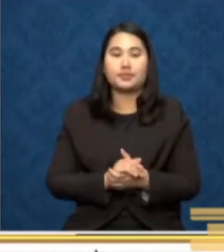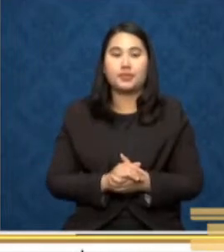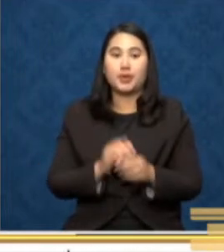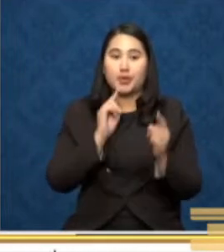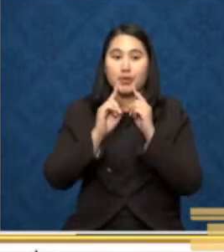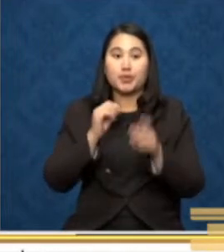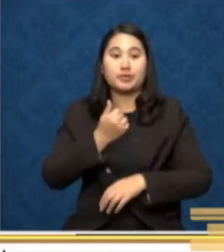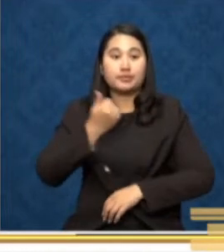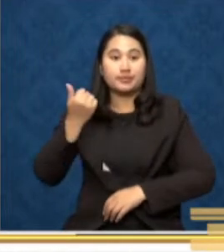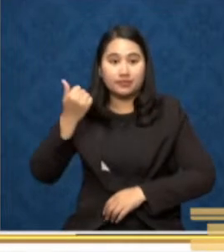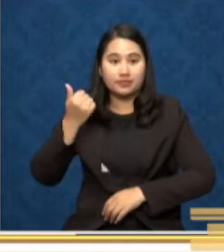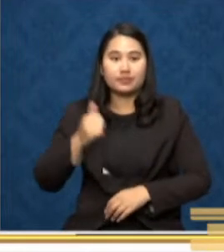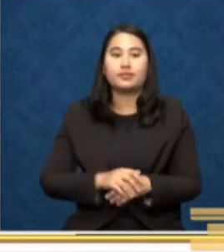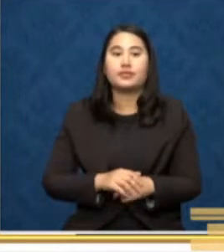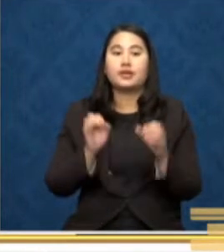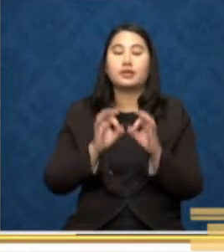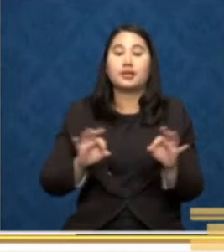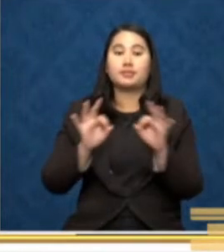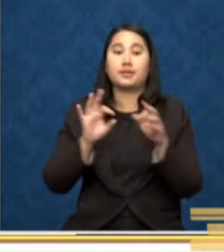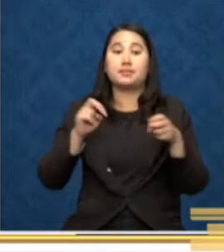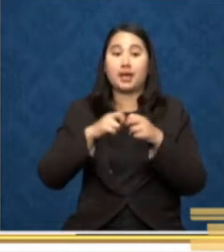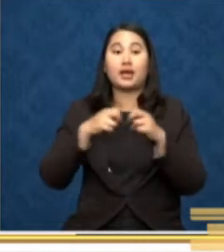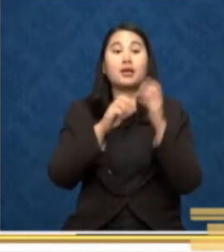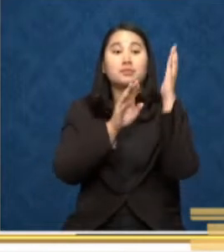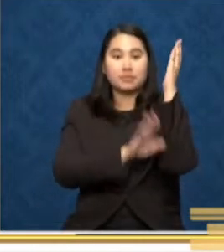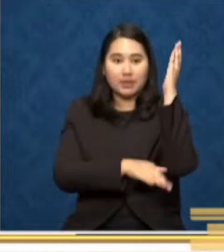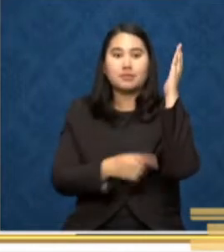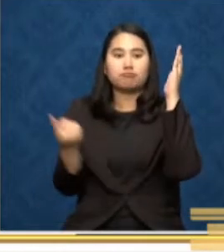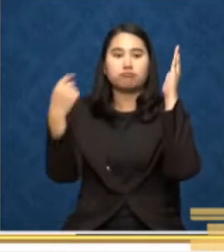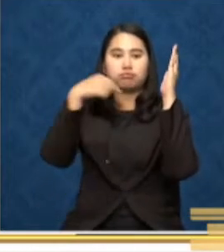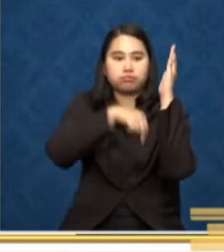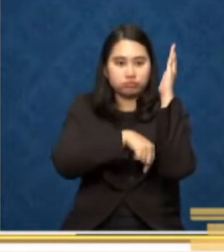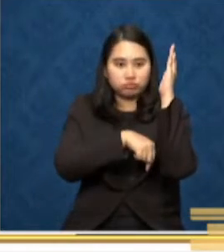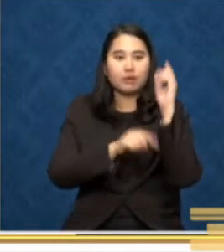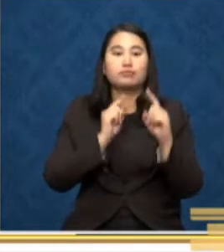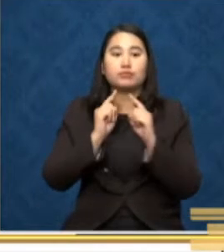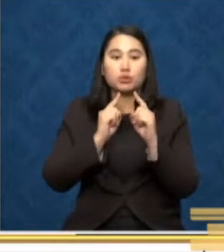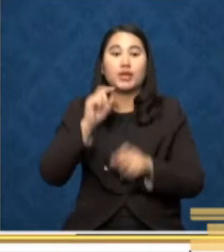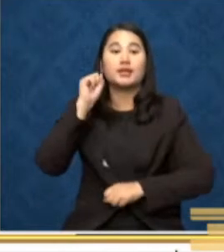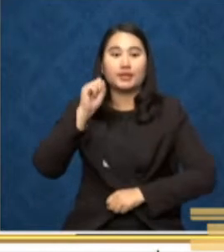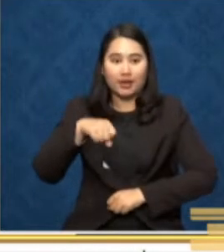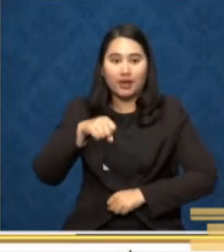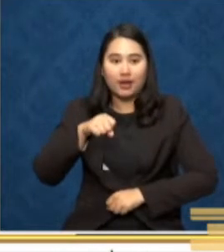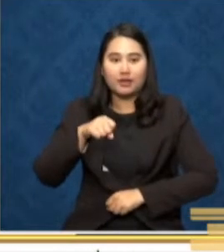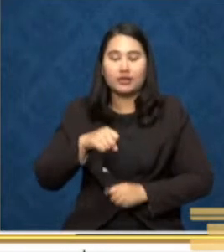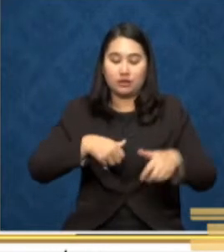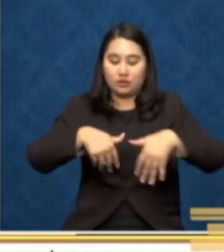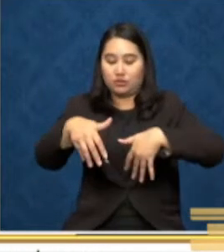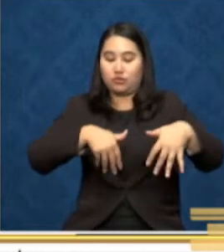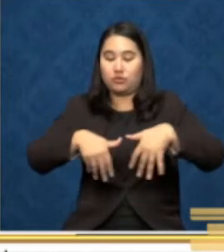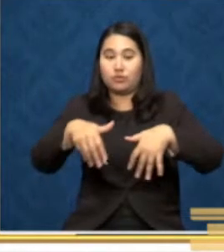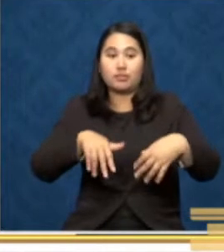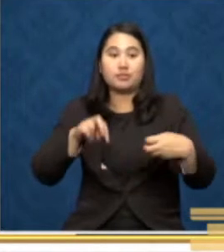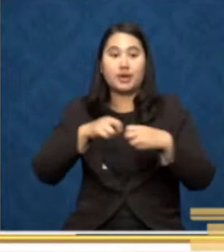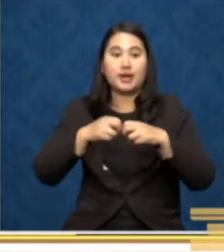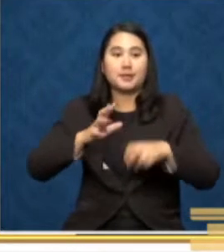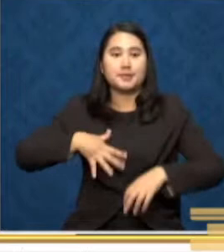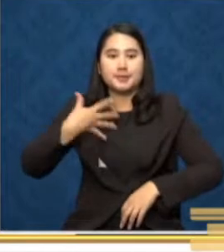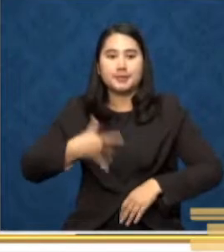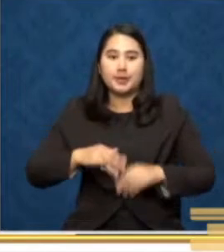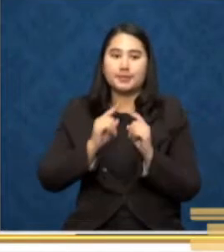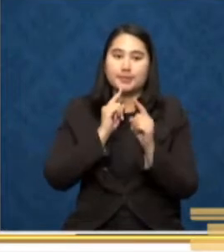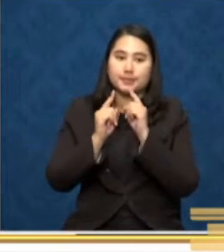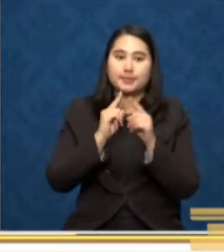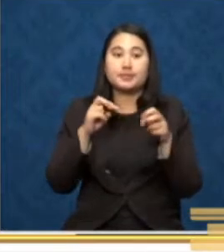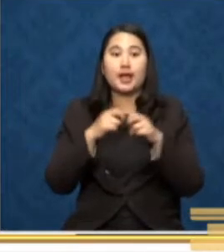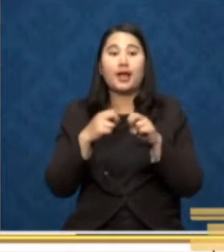ที่อื่นจำเป็นครับถ้าคุณมีปัญหาในพื้นที่ตรงนี้คุณต้องมาพูดคุยเจรจาสันติภาพในพื้นที่ตรงนี้ให้พี่น้องประชาชนผู้ได้รับผลกระทบรับทราบว่